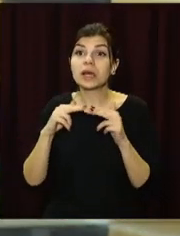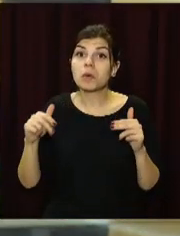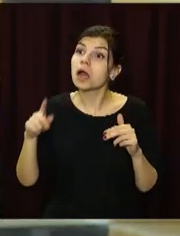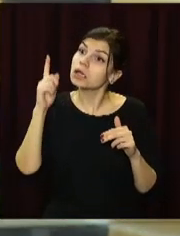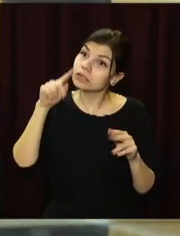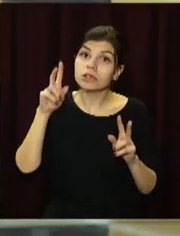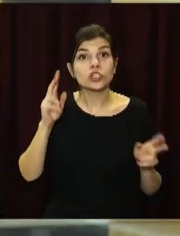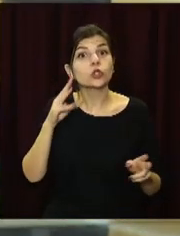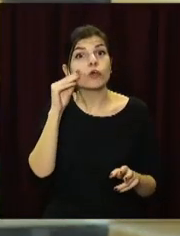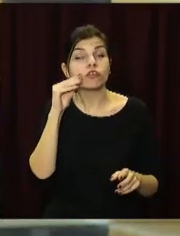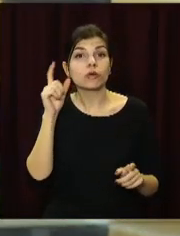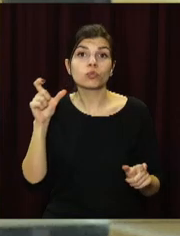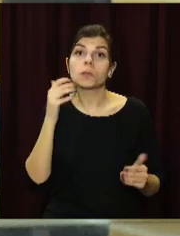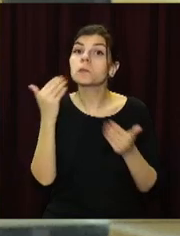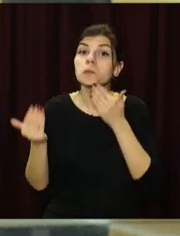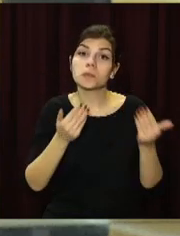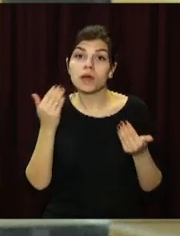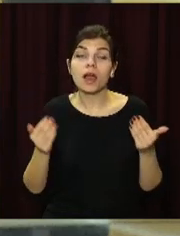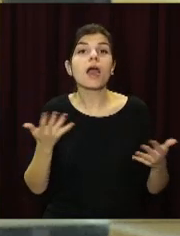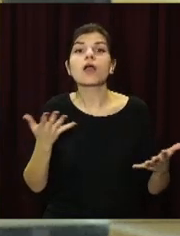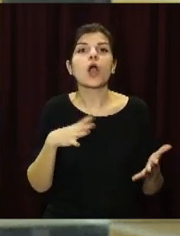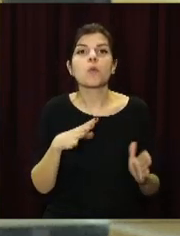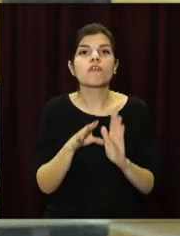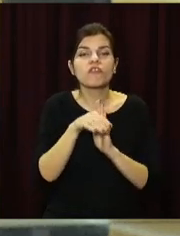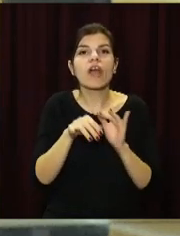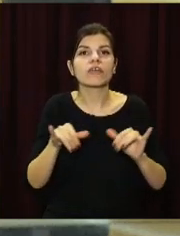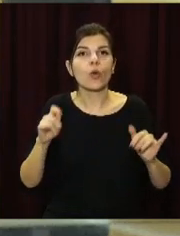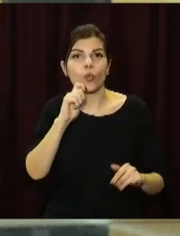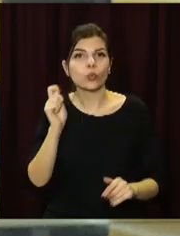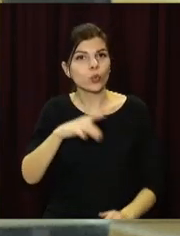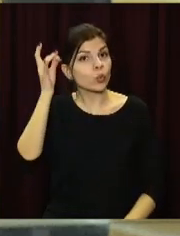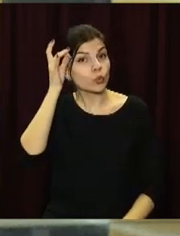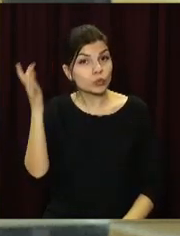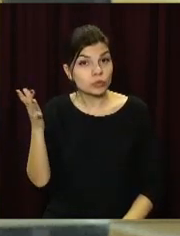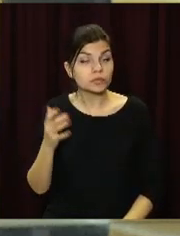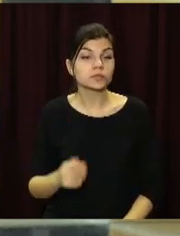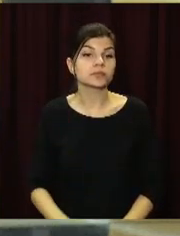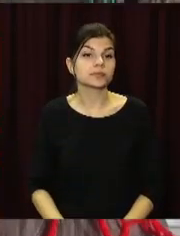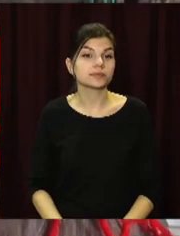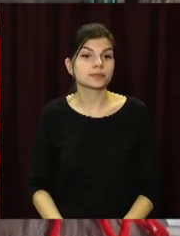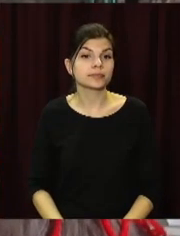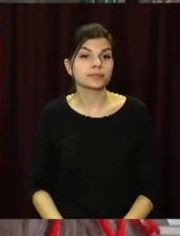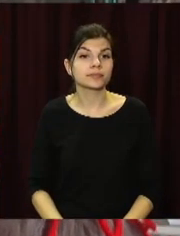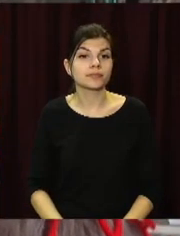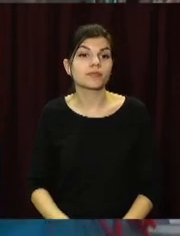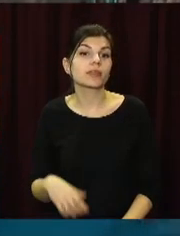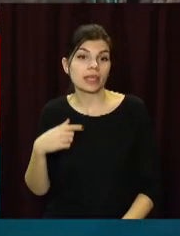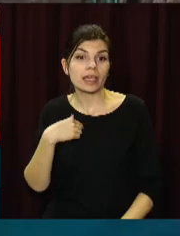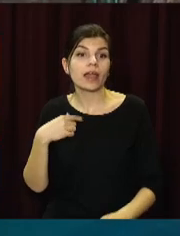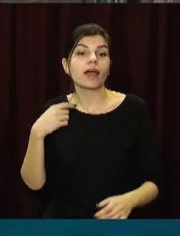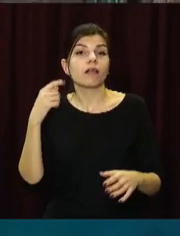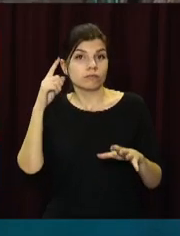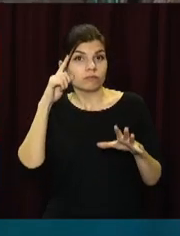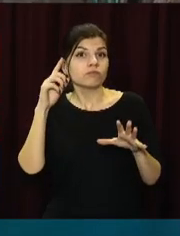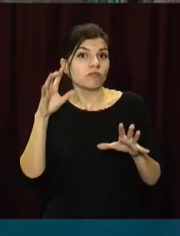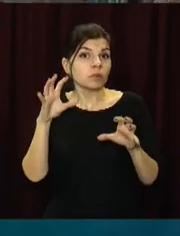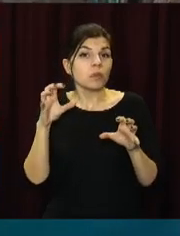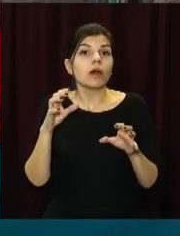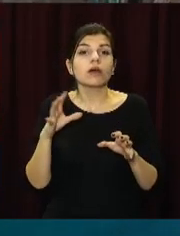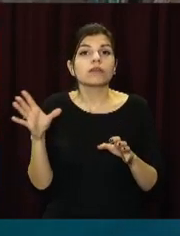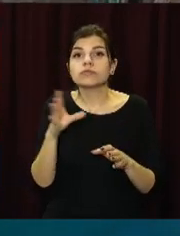хто такий Тарас Шевченко та яким був його вклад в розвиток української культури. Сприймаю з таким трепетом